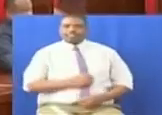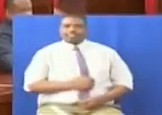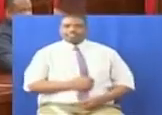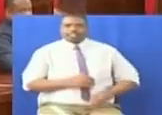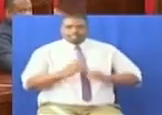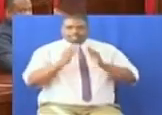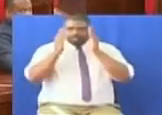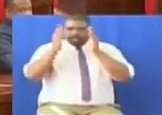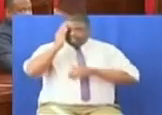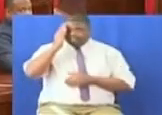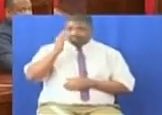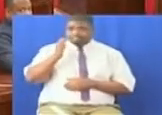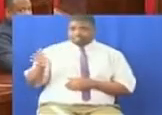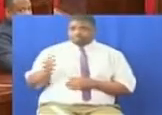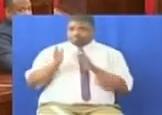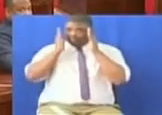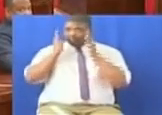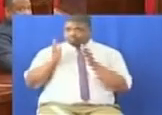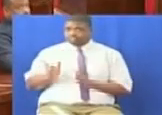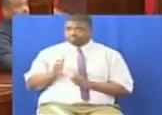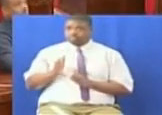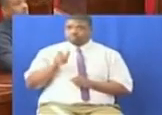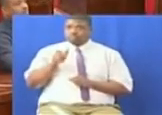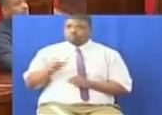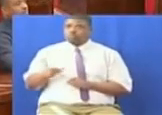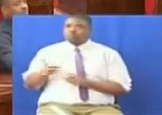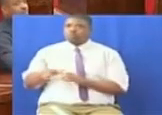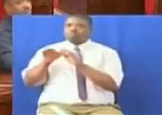Mnajua waheshimiwa wabunge, uongozi